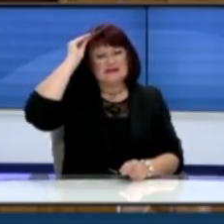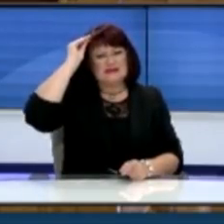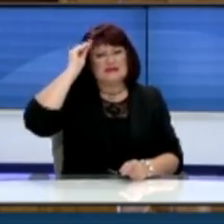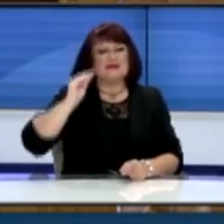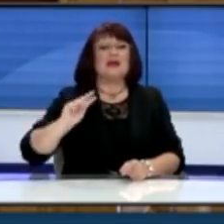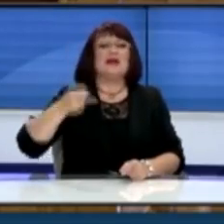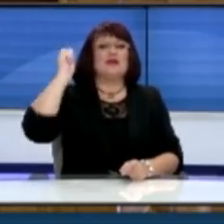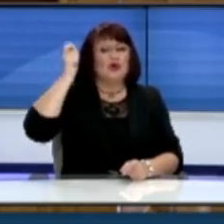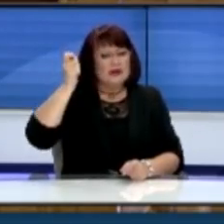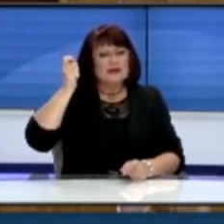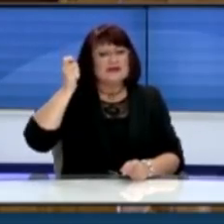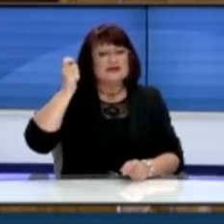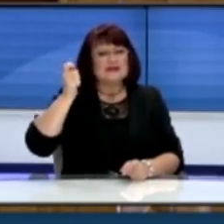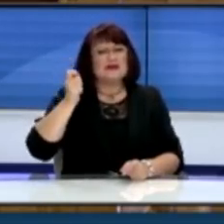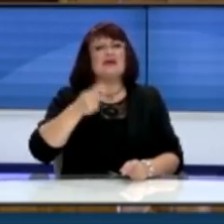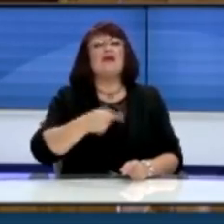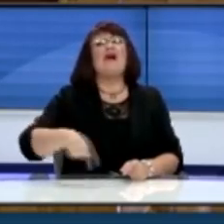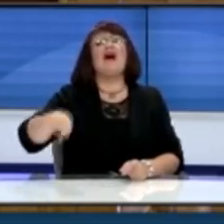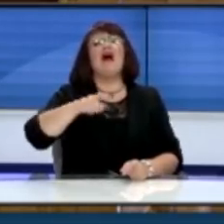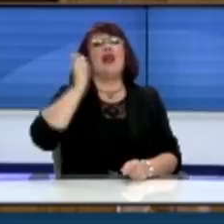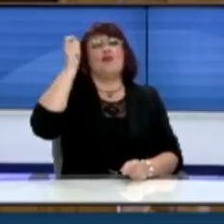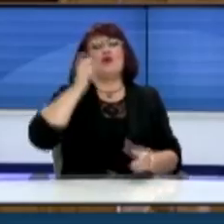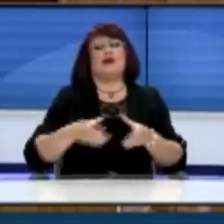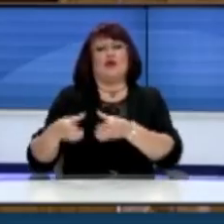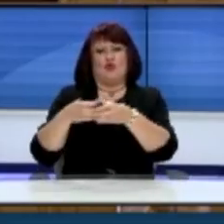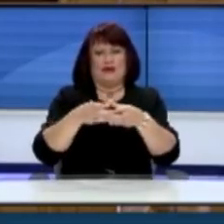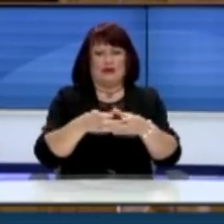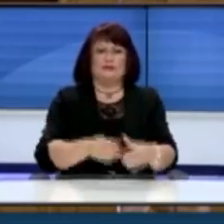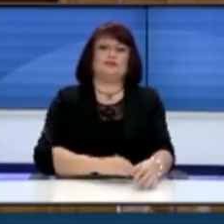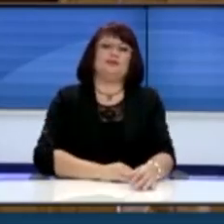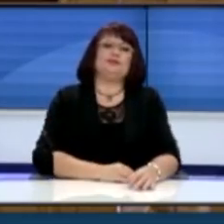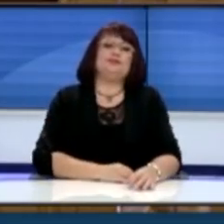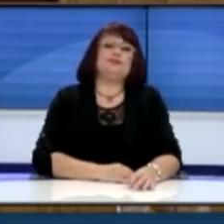αξιωματικοί αντιπολίτες δηλαδή, αλλά και τα άλλα αστικά κόμματα.